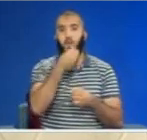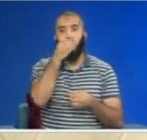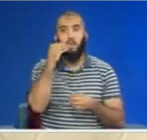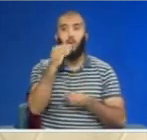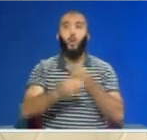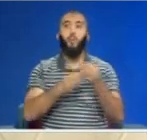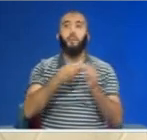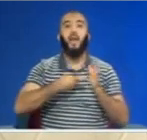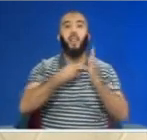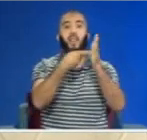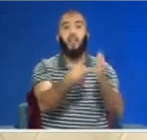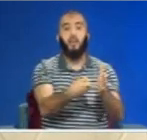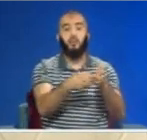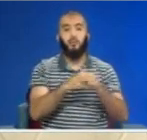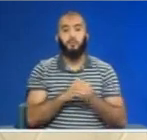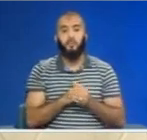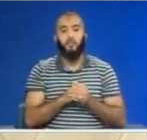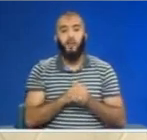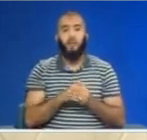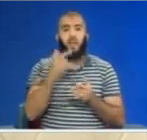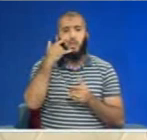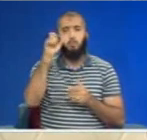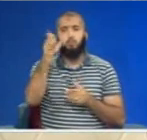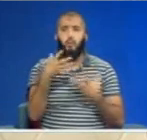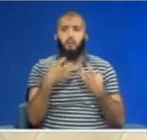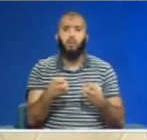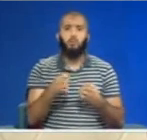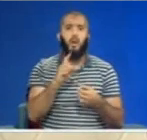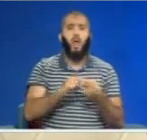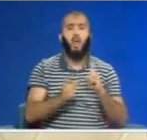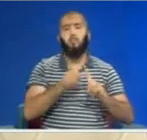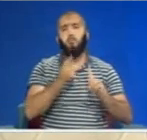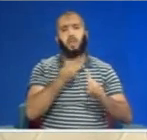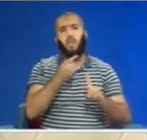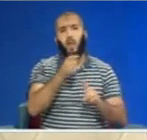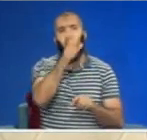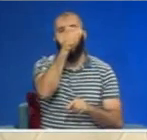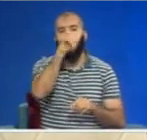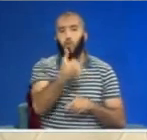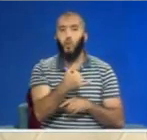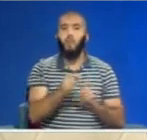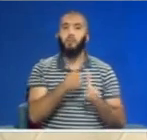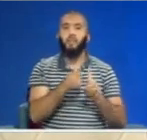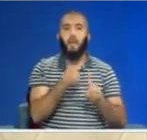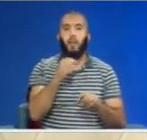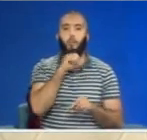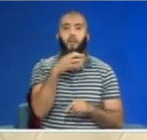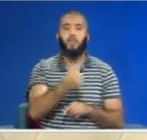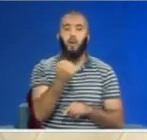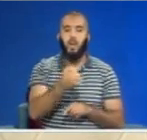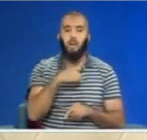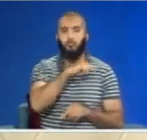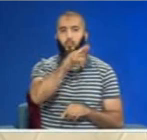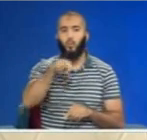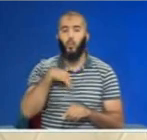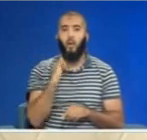والتطوع لا وقت يحرم فيه إلا أياما خصها النبي صلى الله عليه وسلم بالذكر.